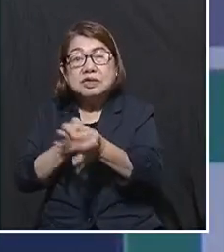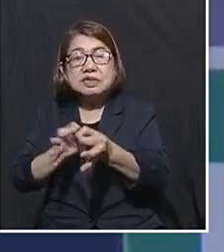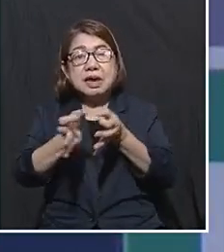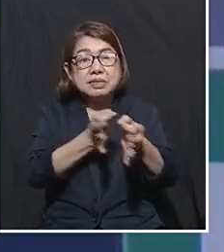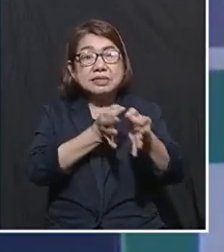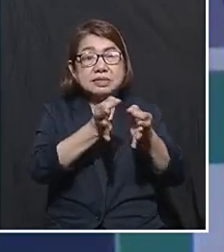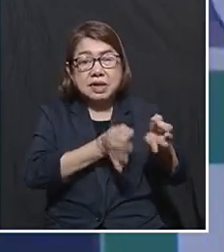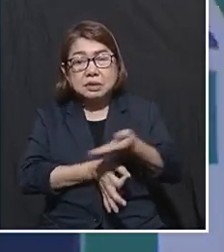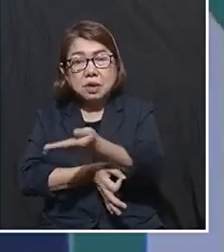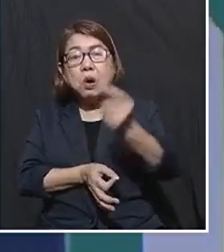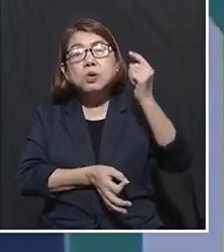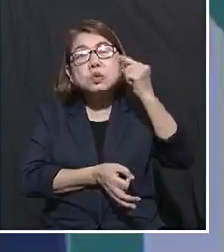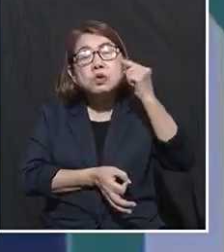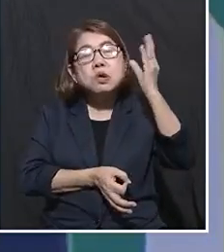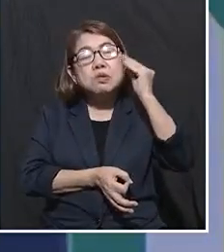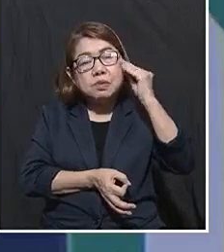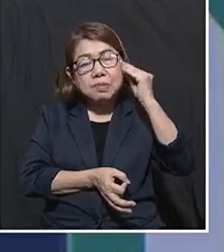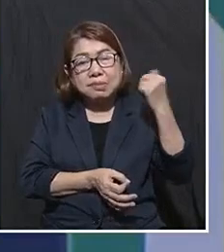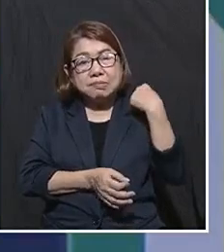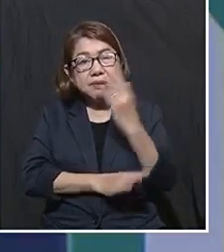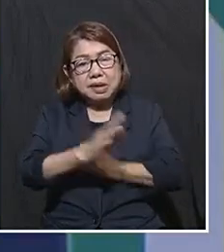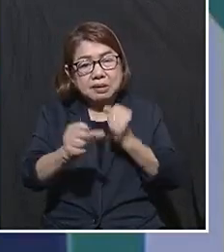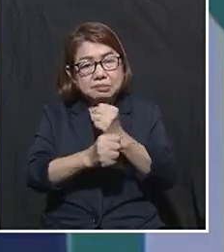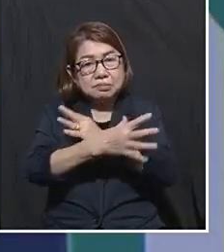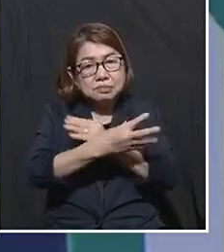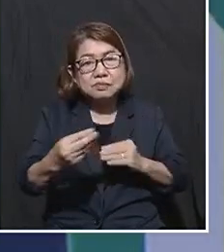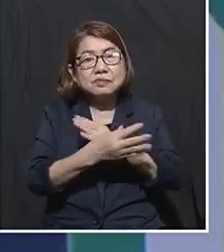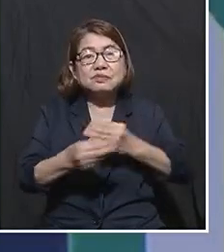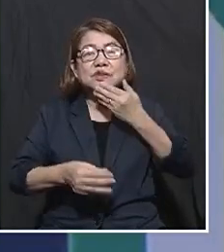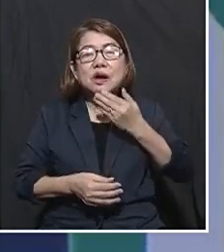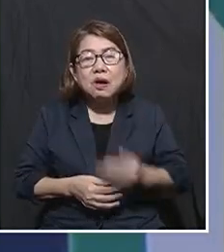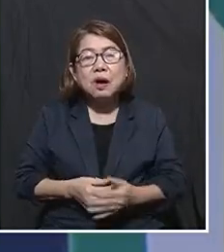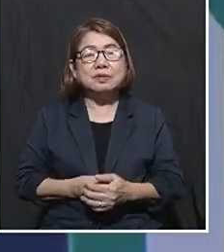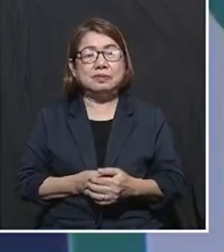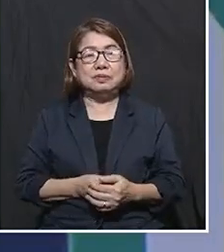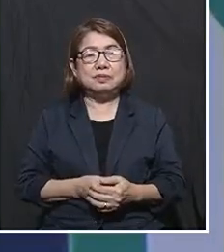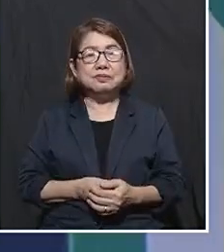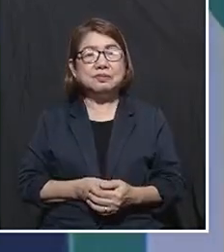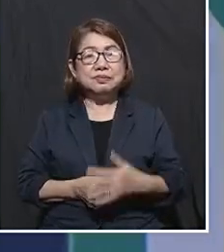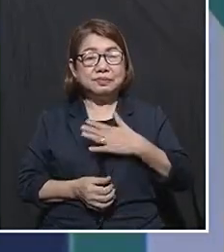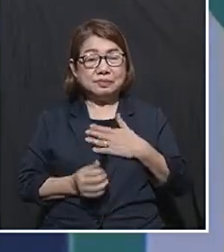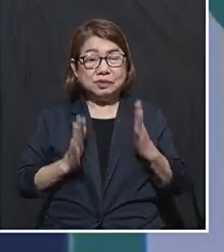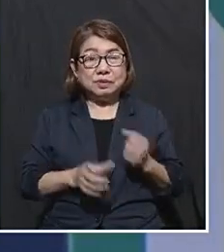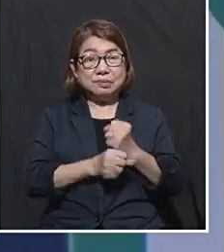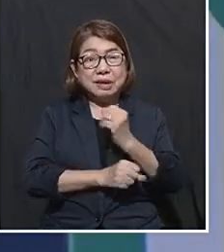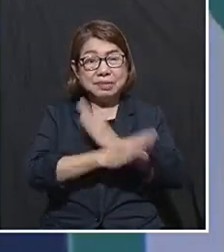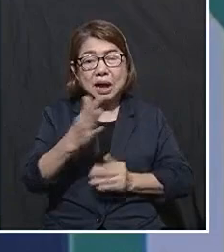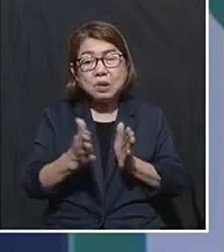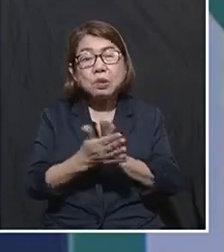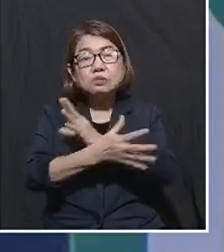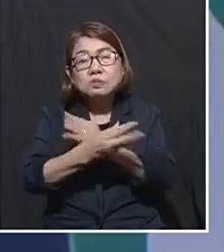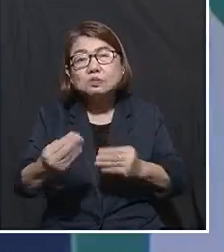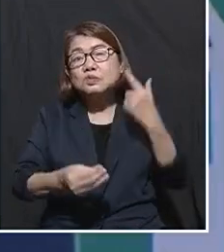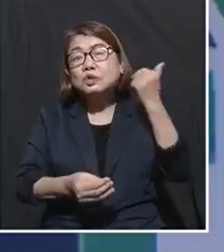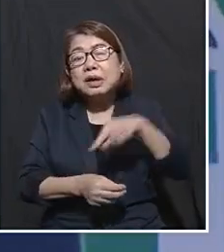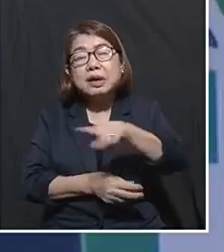ให้สามารถทำงานร่วมกับผู้พิการได้อย่างยั่งยืนระหว่างผู้พิการกับพนักงานทั่วไปให้สามารถทำงานกัน